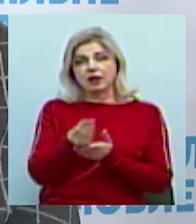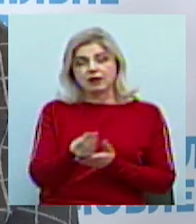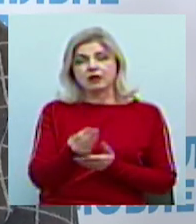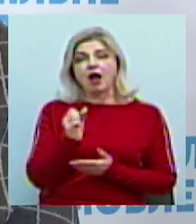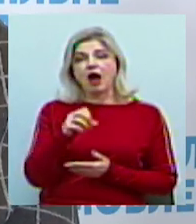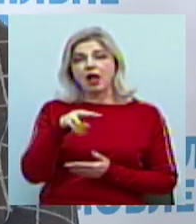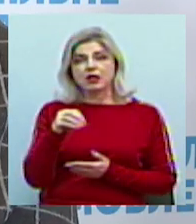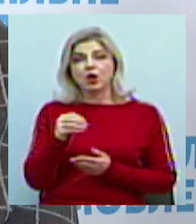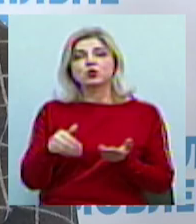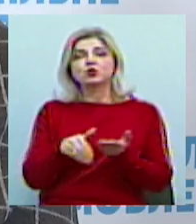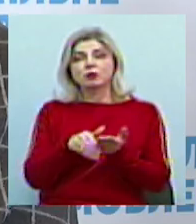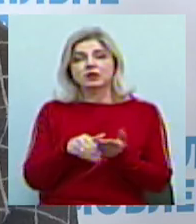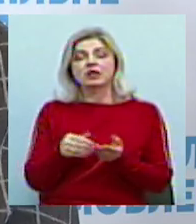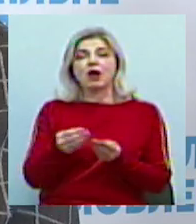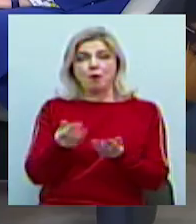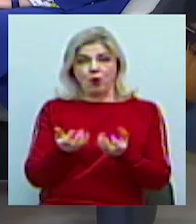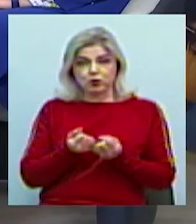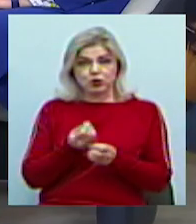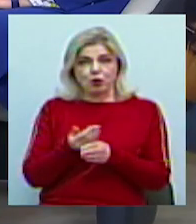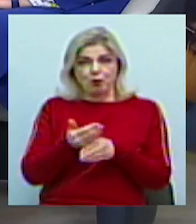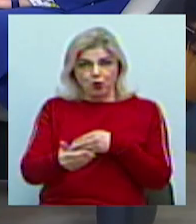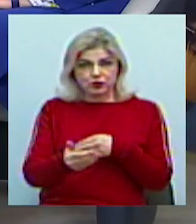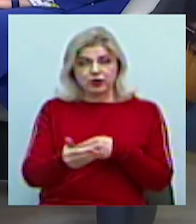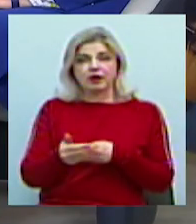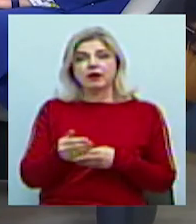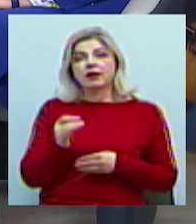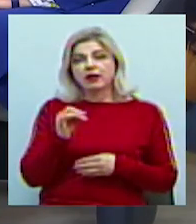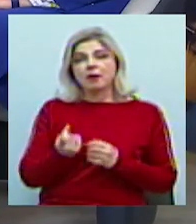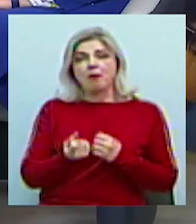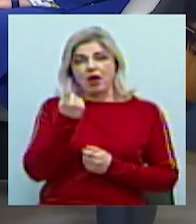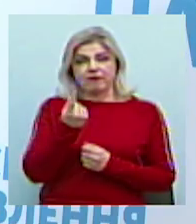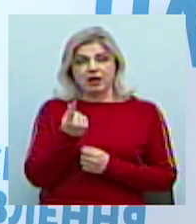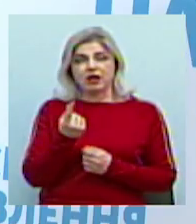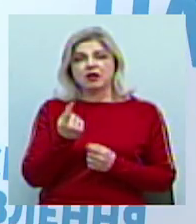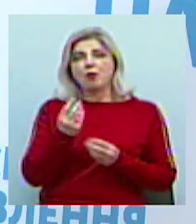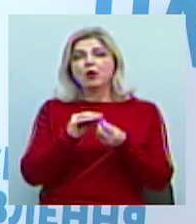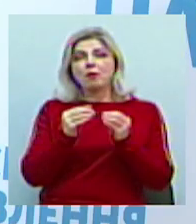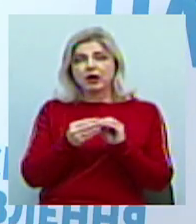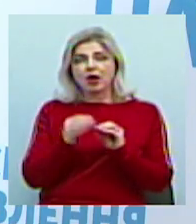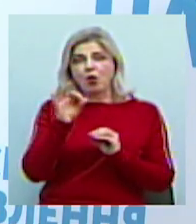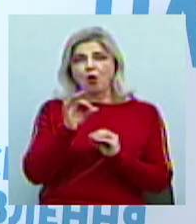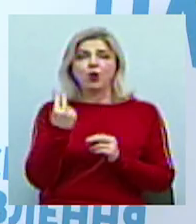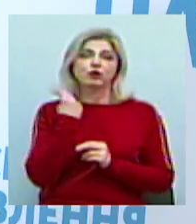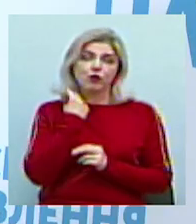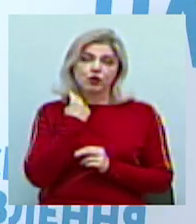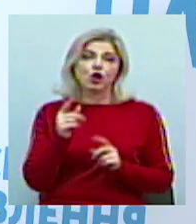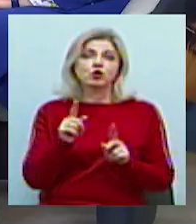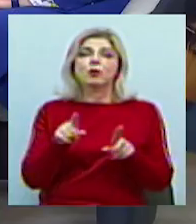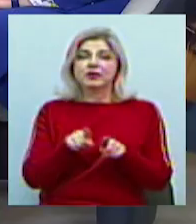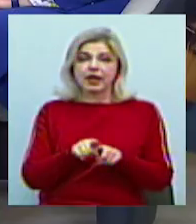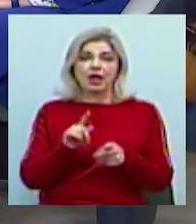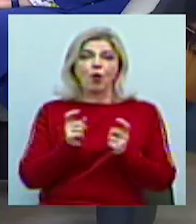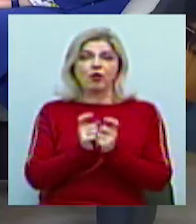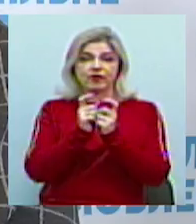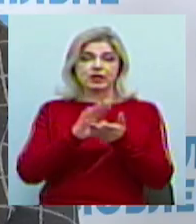але субсидія прийшла трошки пізніше до організації надавачів соціальних послуг. Виникають певні проблеми щодо створення боргів. Ну, щоб таких конфліктних ситуацій